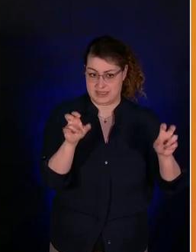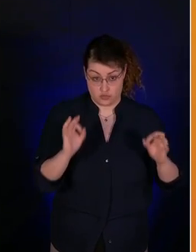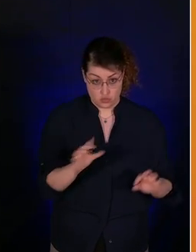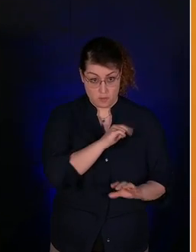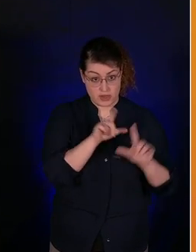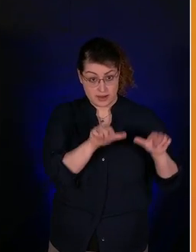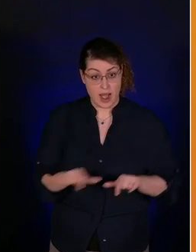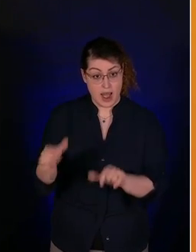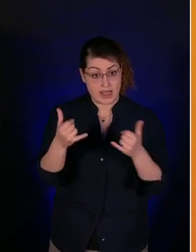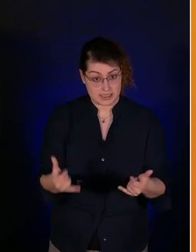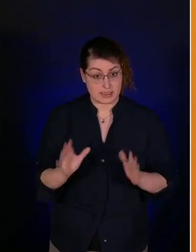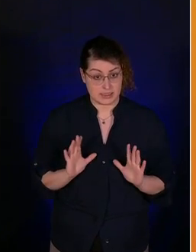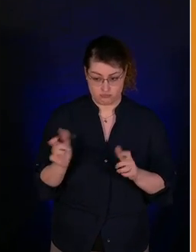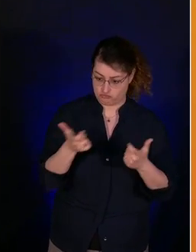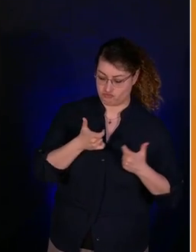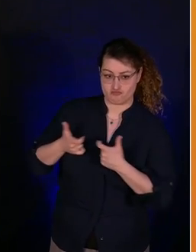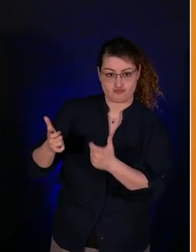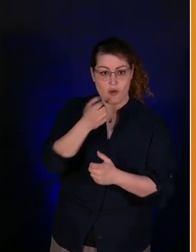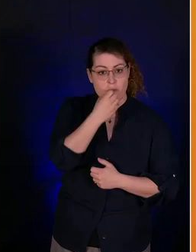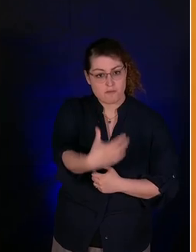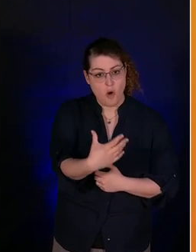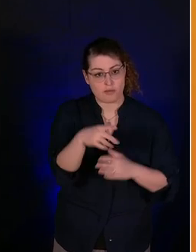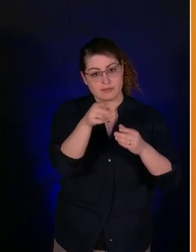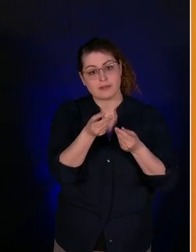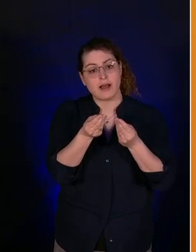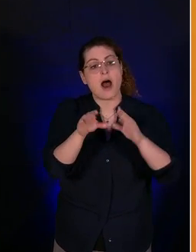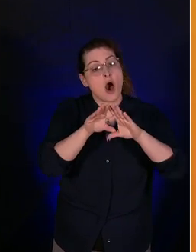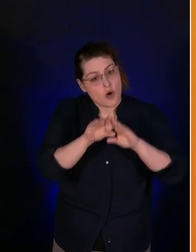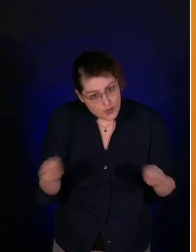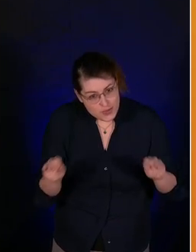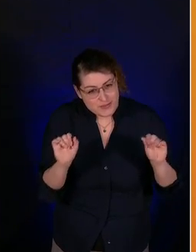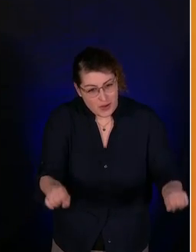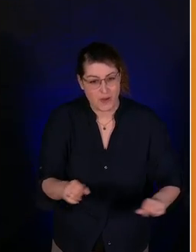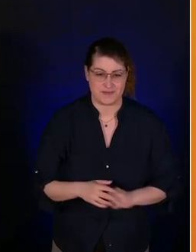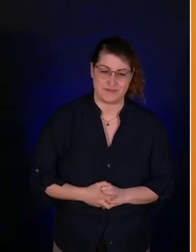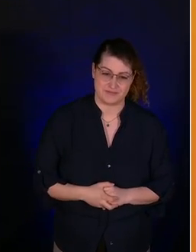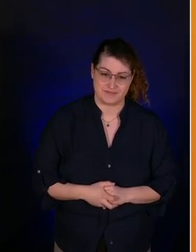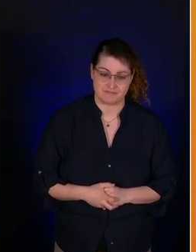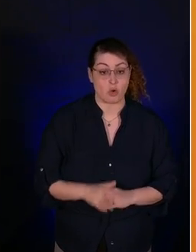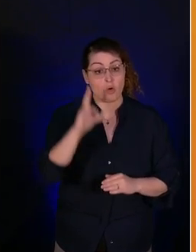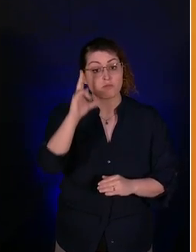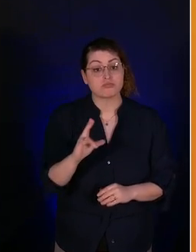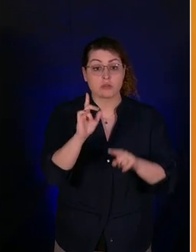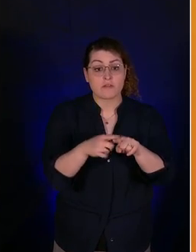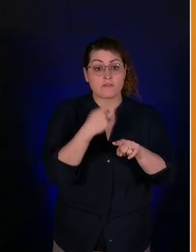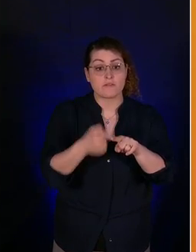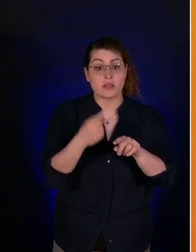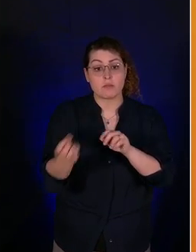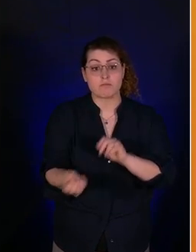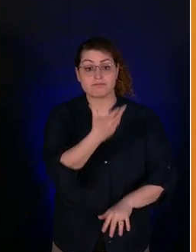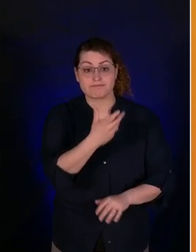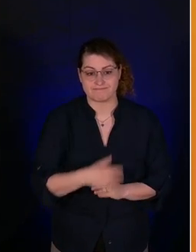nous, donc nous sommes sous bonne surveillance, vous pouvez être rassurés. Donc on peut envoyer le film.